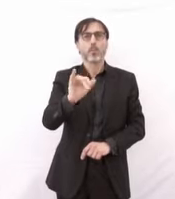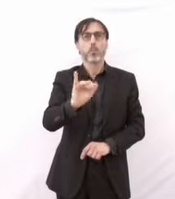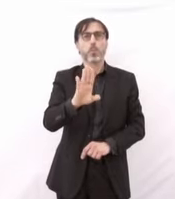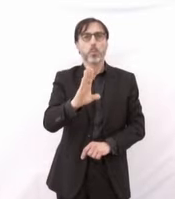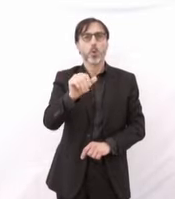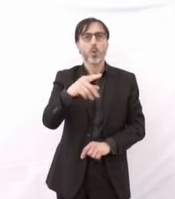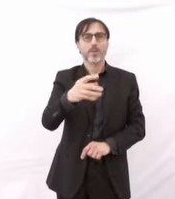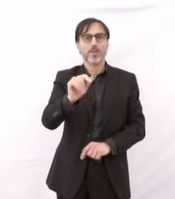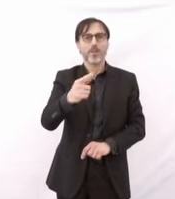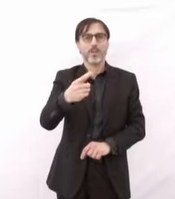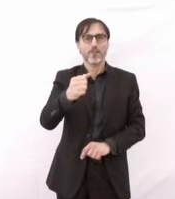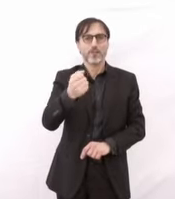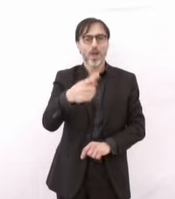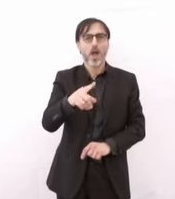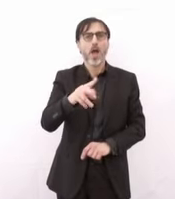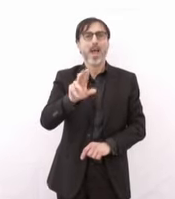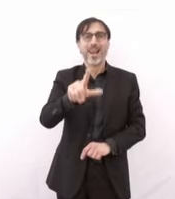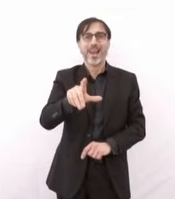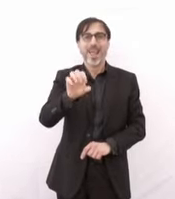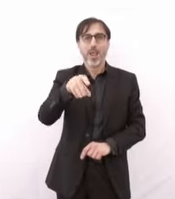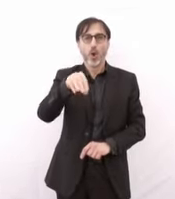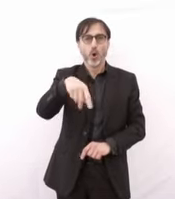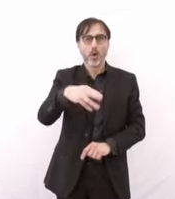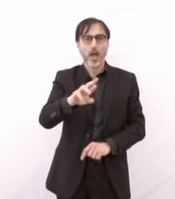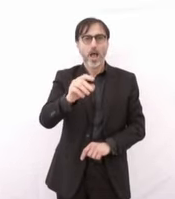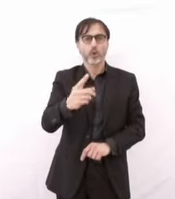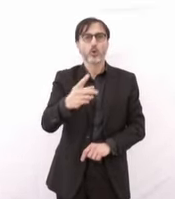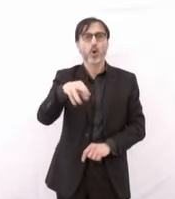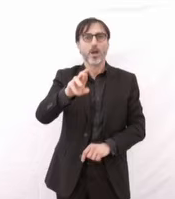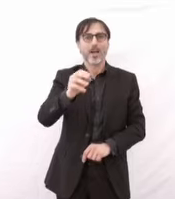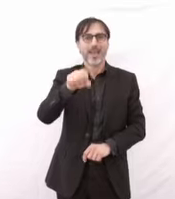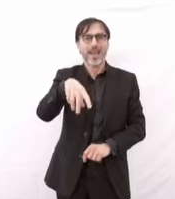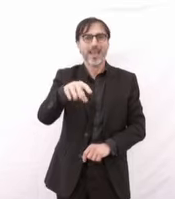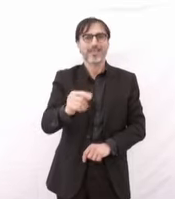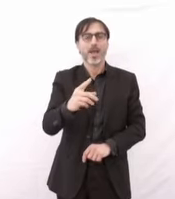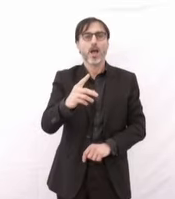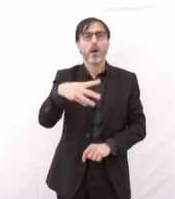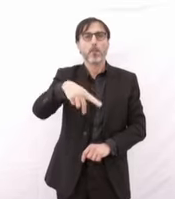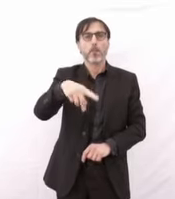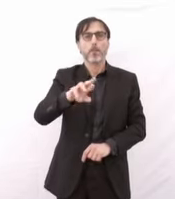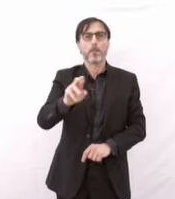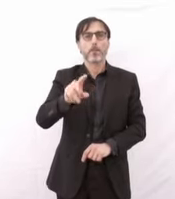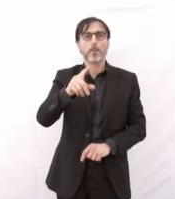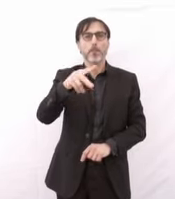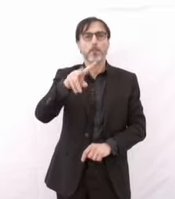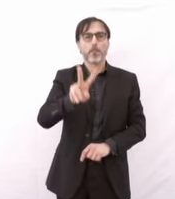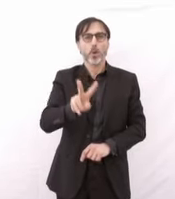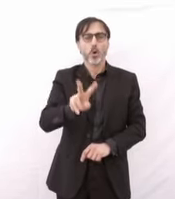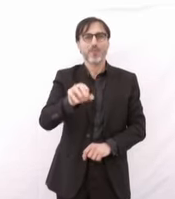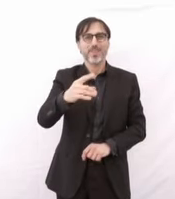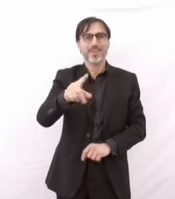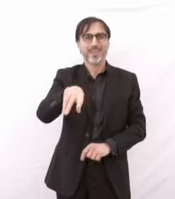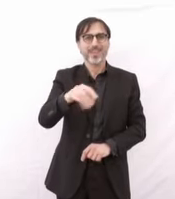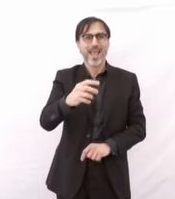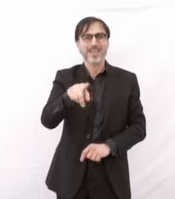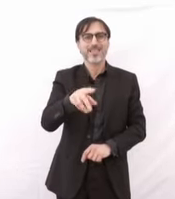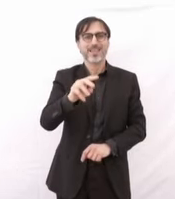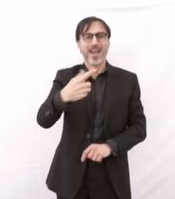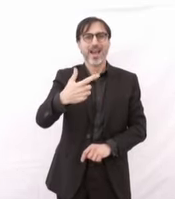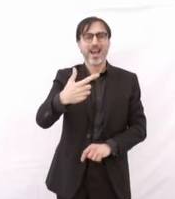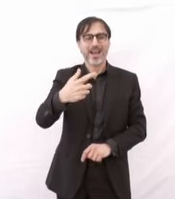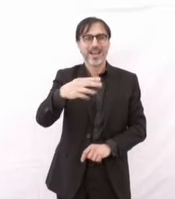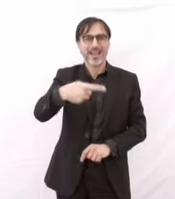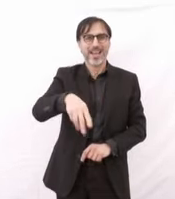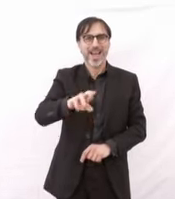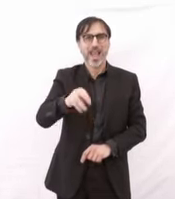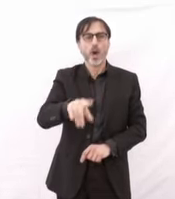Leonardo Renda, Antonio Sanginiti, Provvidenza Greco, Domenica Zucco, Filippo